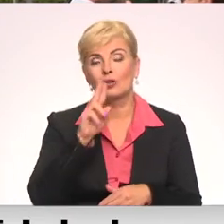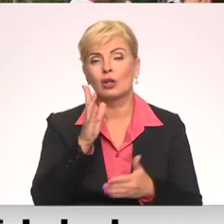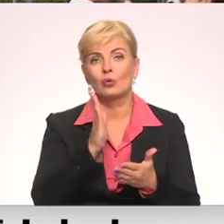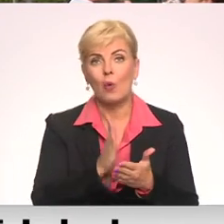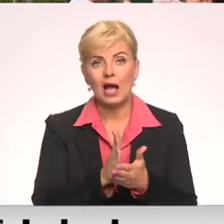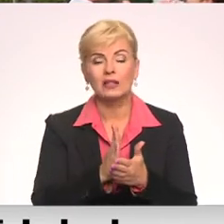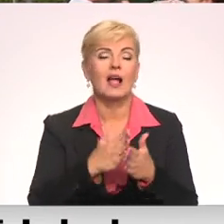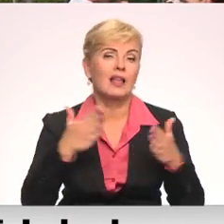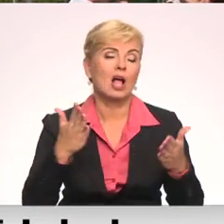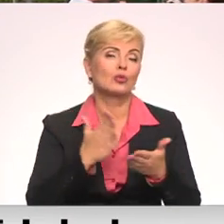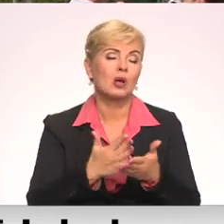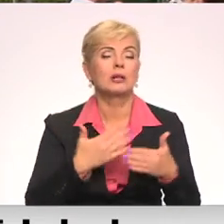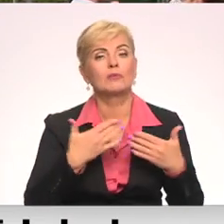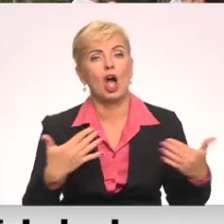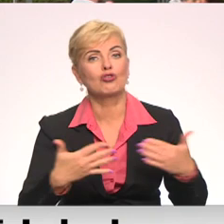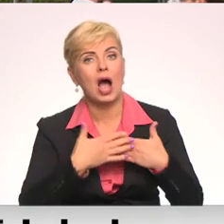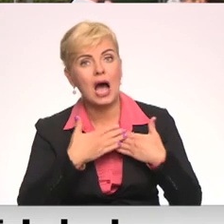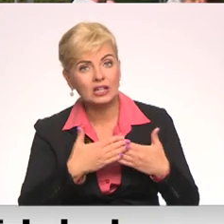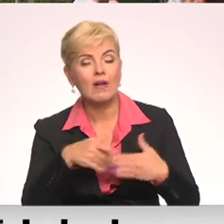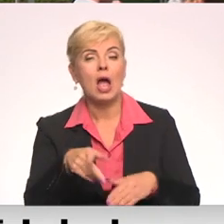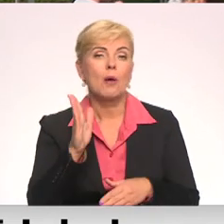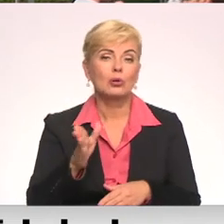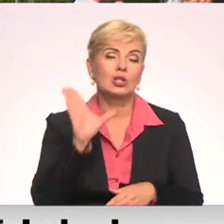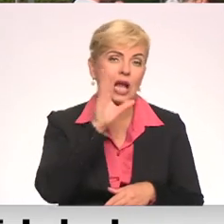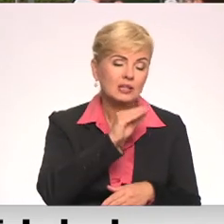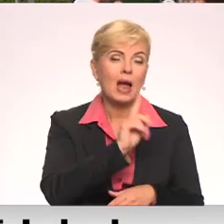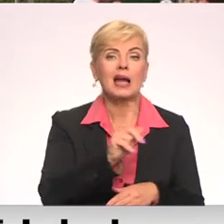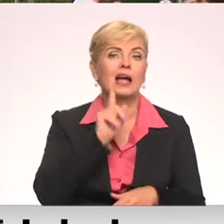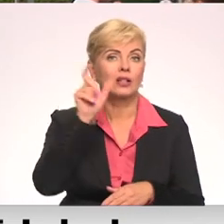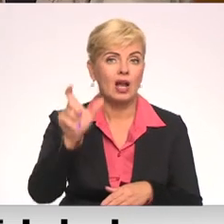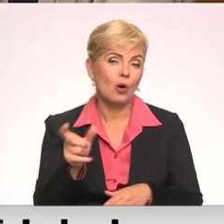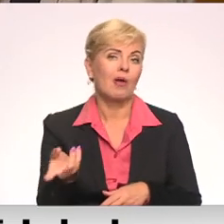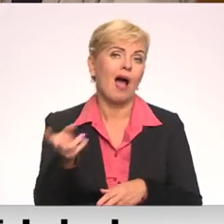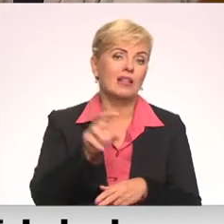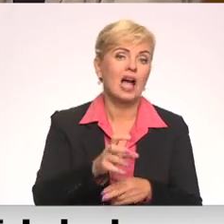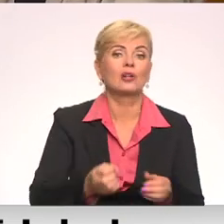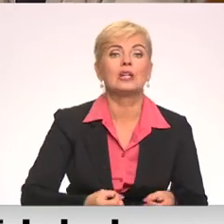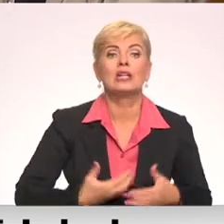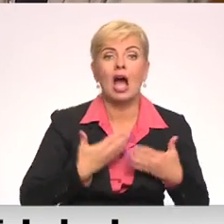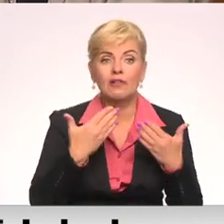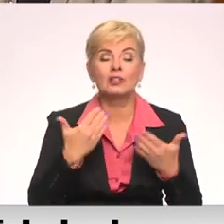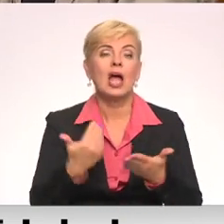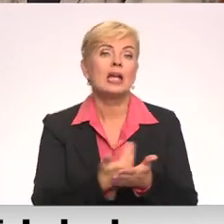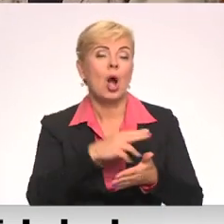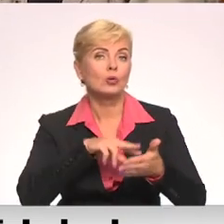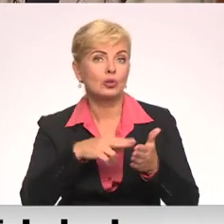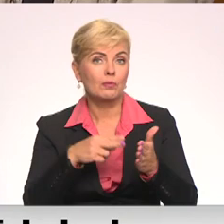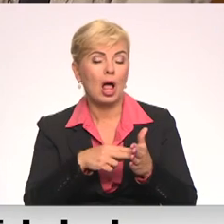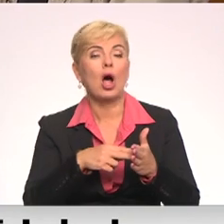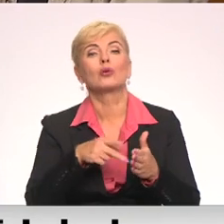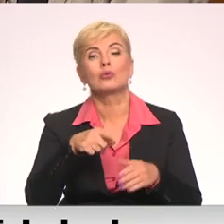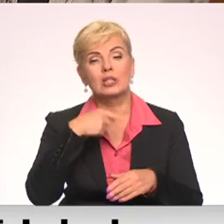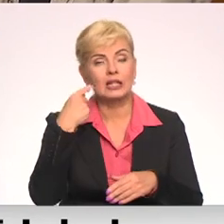liela notikuma, lielas aktivitātes. Es domāju, tā būs iespēja katram jaunietim atnākt tiešām iedvesmoties. Jaunus kalnus plāno gāzt arī